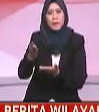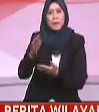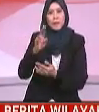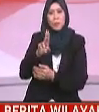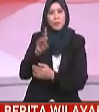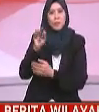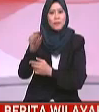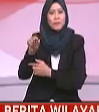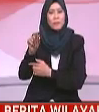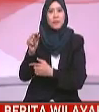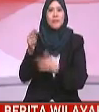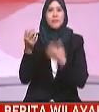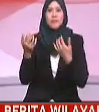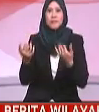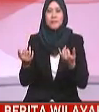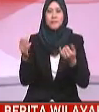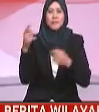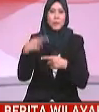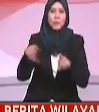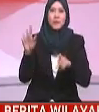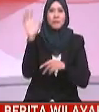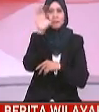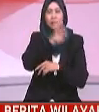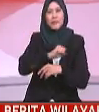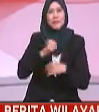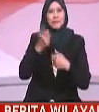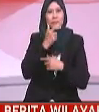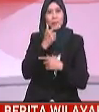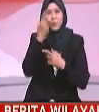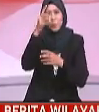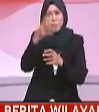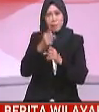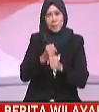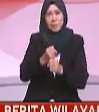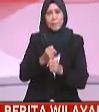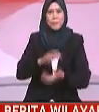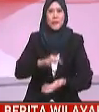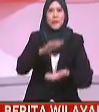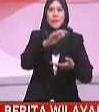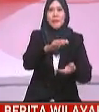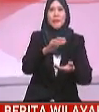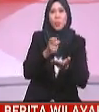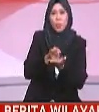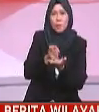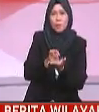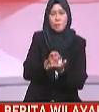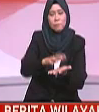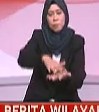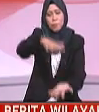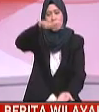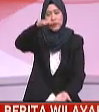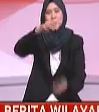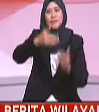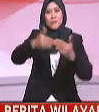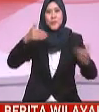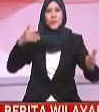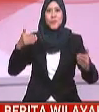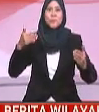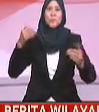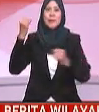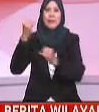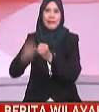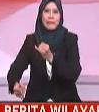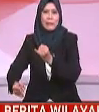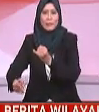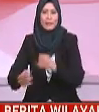Peluang tidak dilepaskan begitu sahaja untuk mendapatkan bekalan bubuk sebanyak mungkin sebelum musim